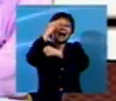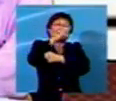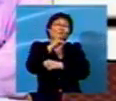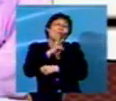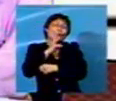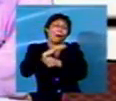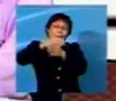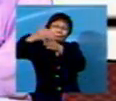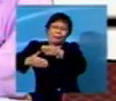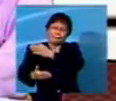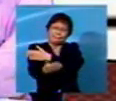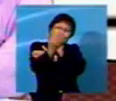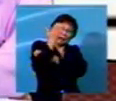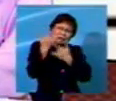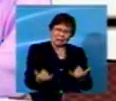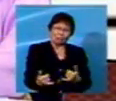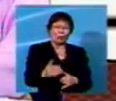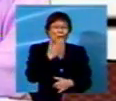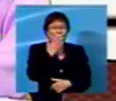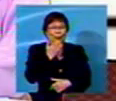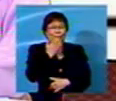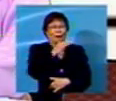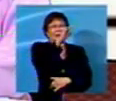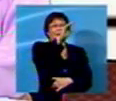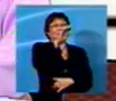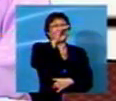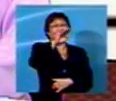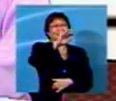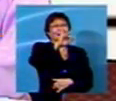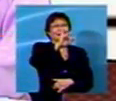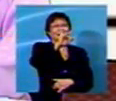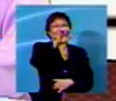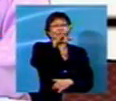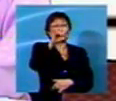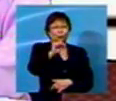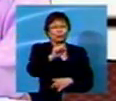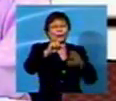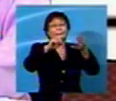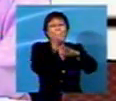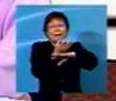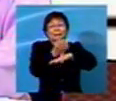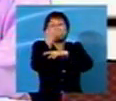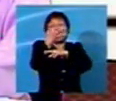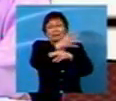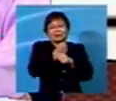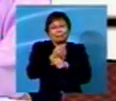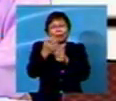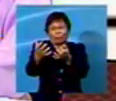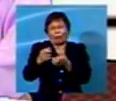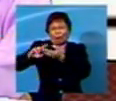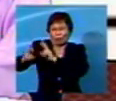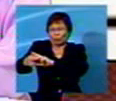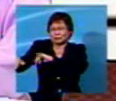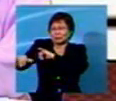wanita yang berakhir pagi tadi lebih manis Mohammad Idrus Mohammad Yunus meraih emas peribadi keempat sekaligus menafikan hasrat Rakan